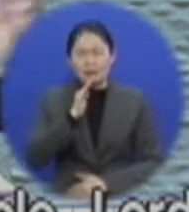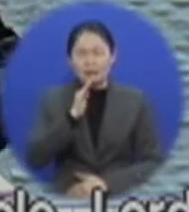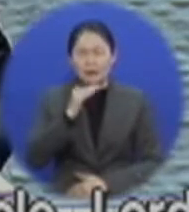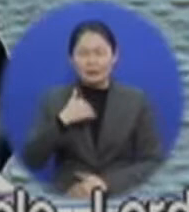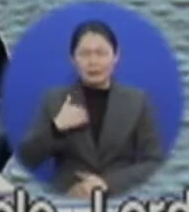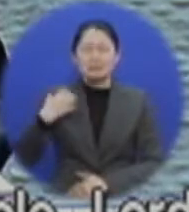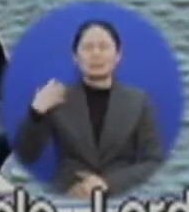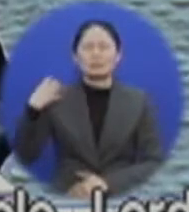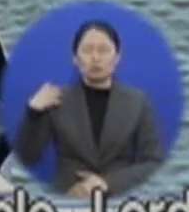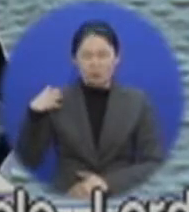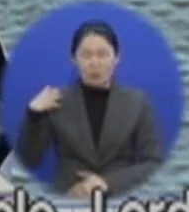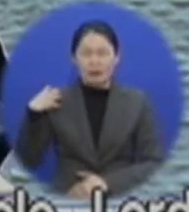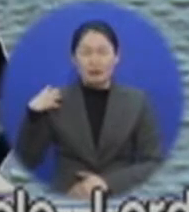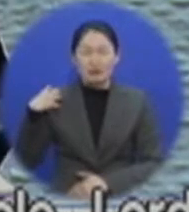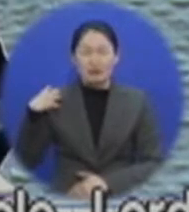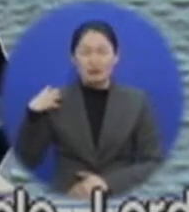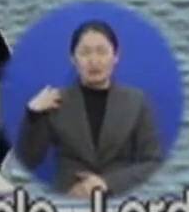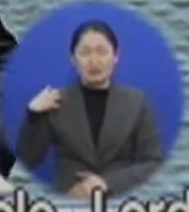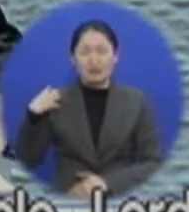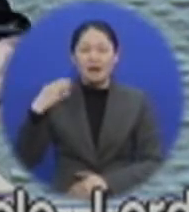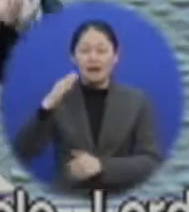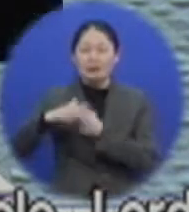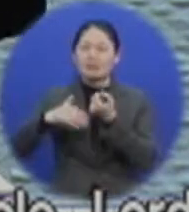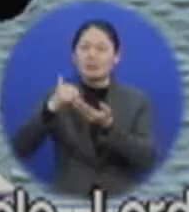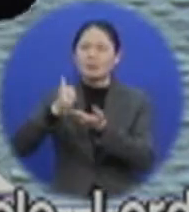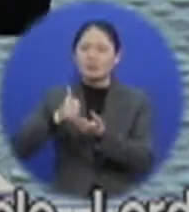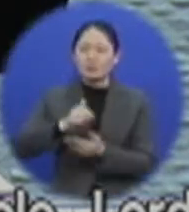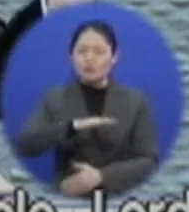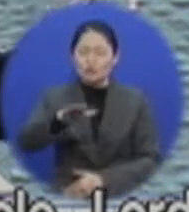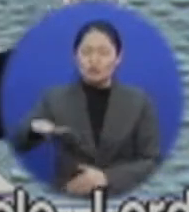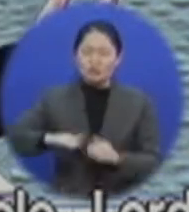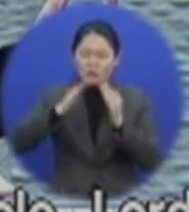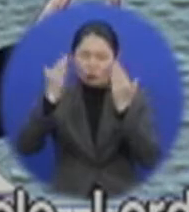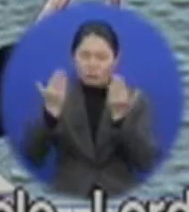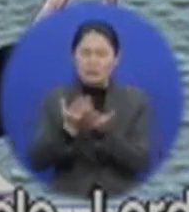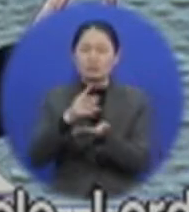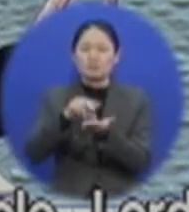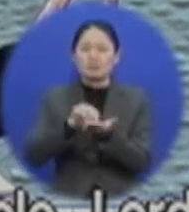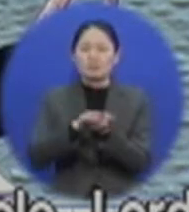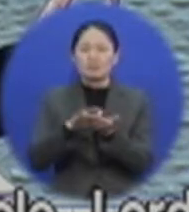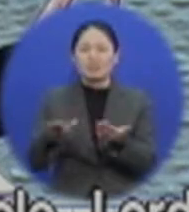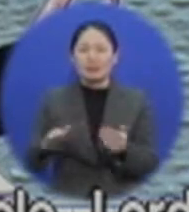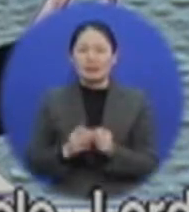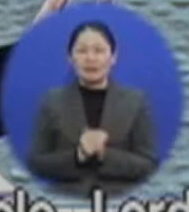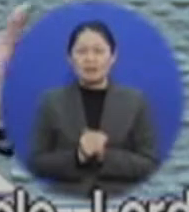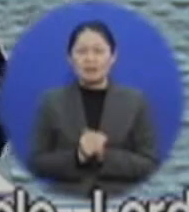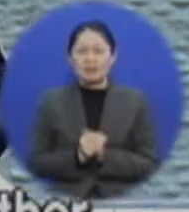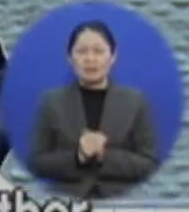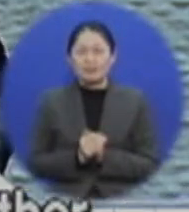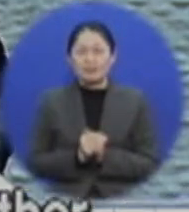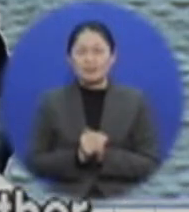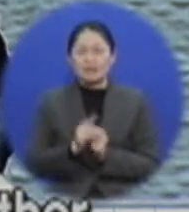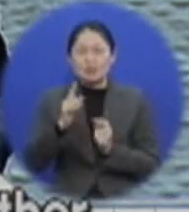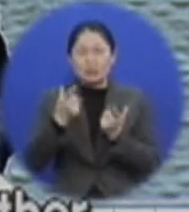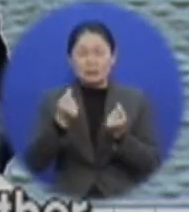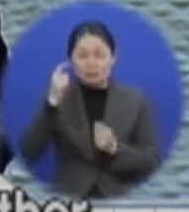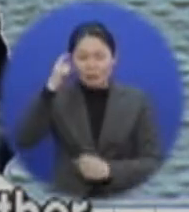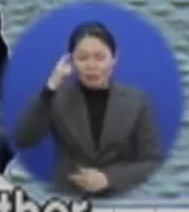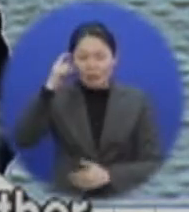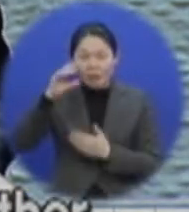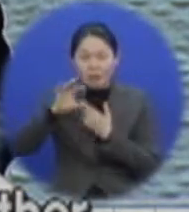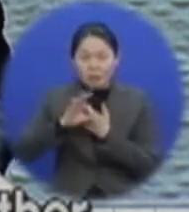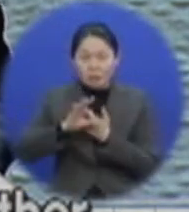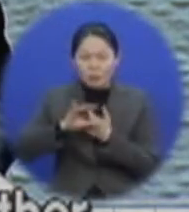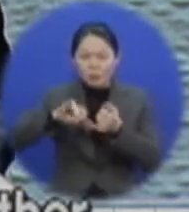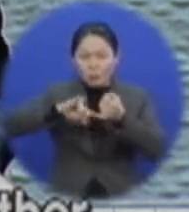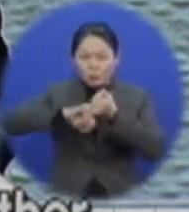내 책임이 구나 하나님 우리 전체의 문제입니다 그러면 반드시